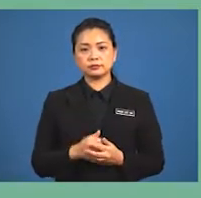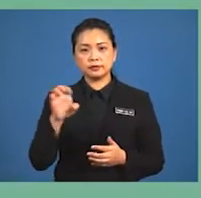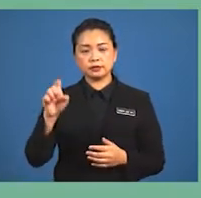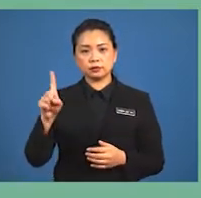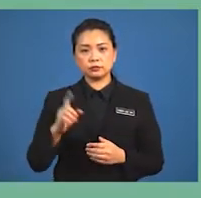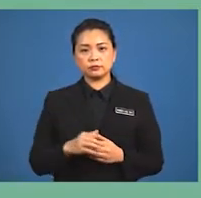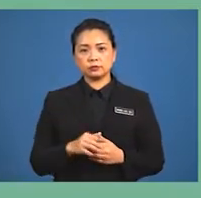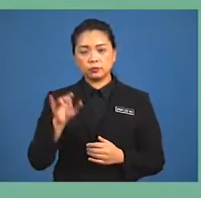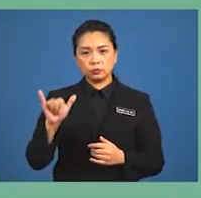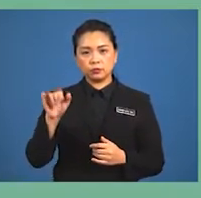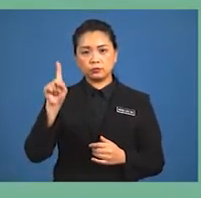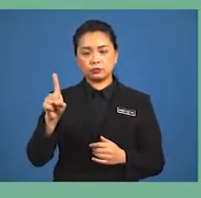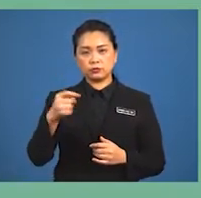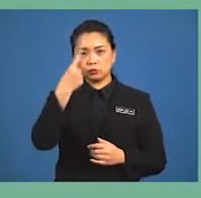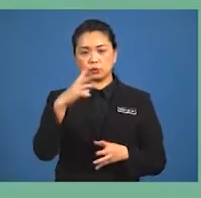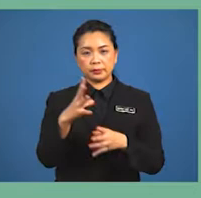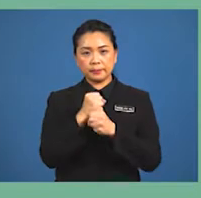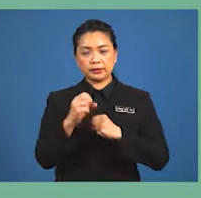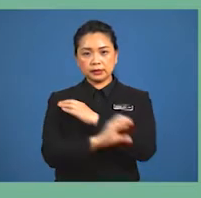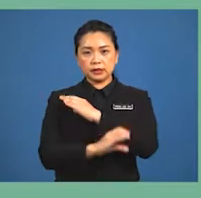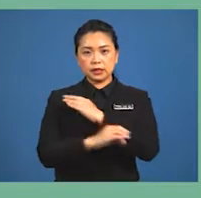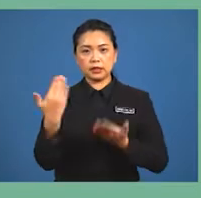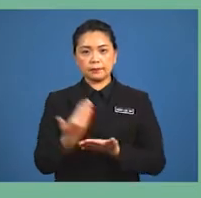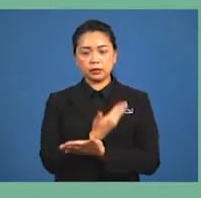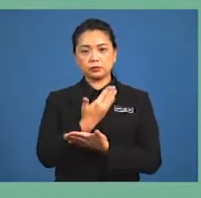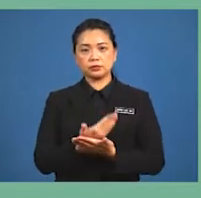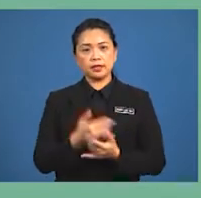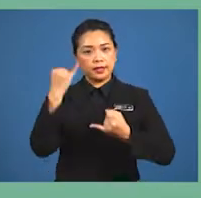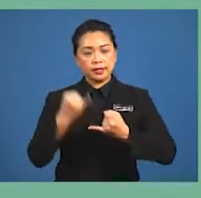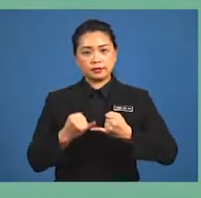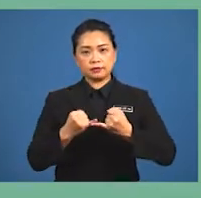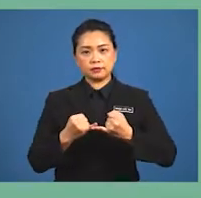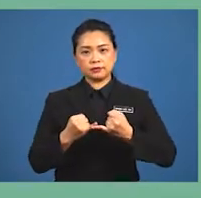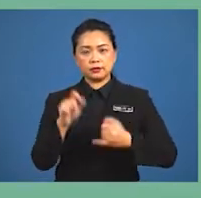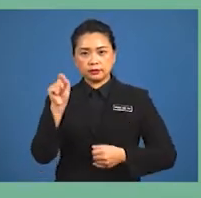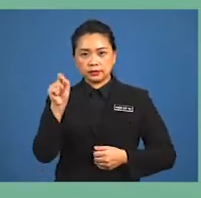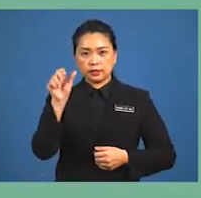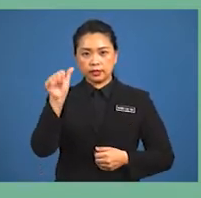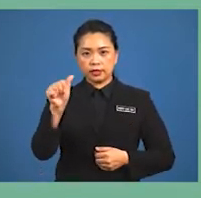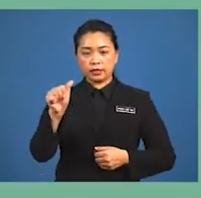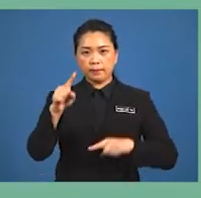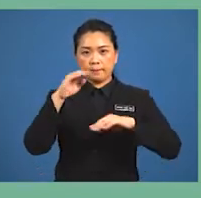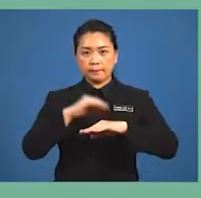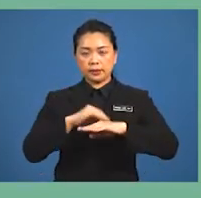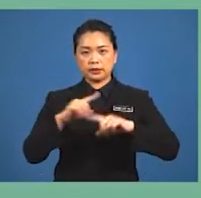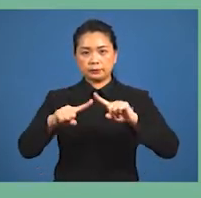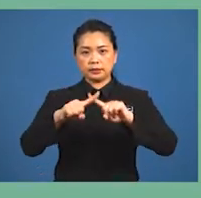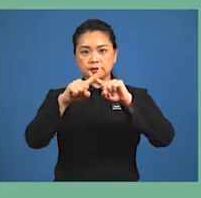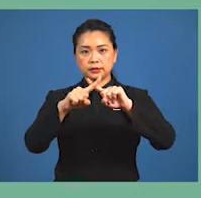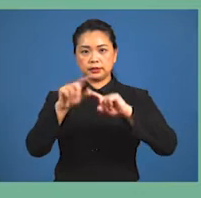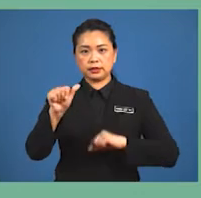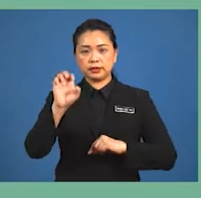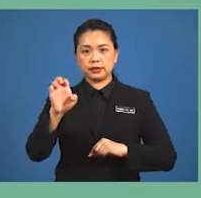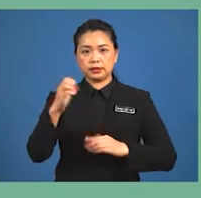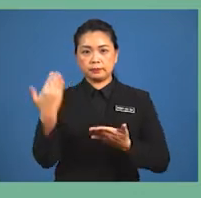persilangan dan Y1 untuk pendapatan negara baru. Akhirnya, tandakan A pada persilangan keluk AE